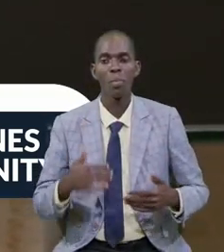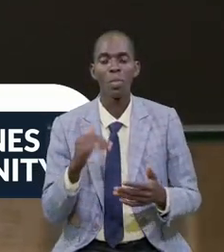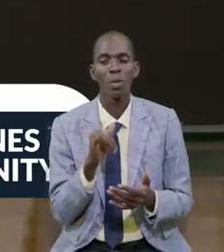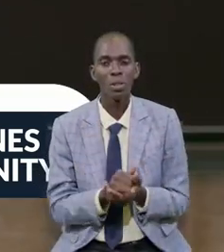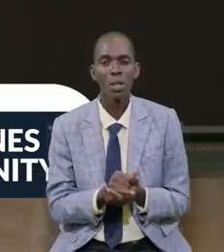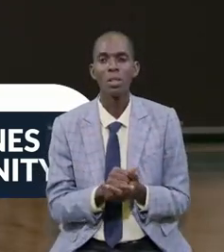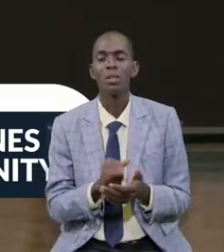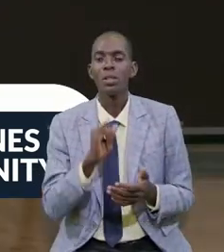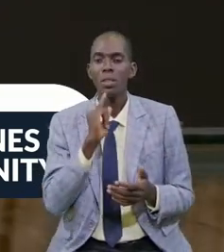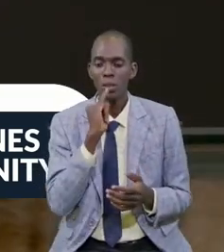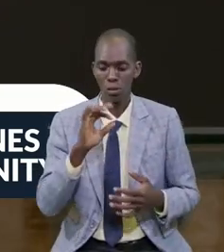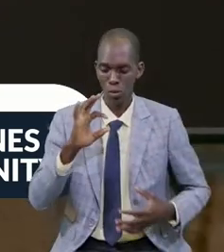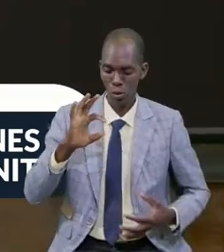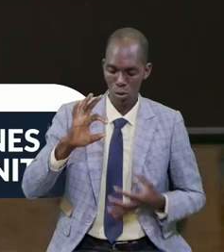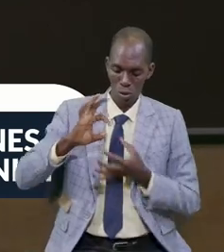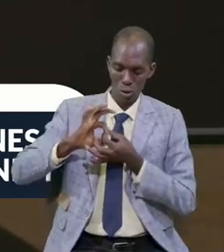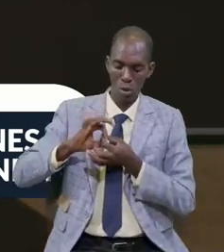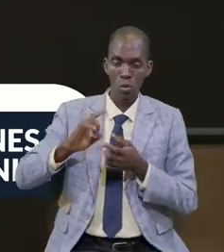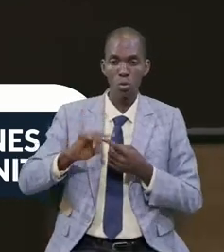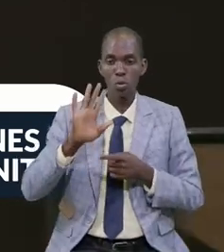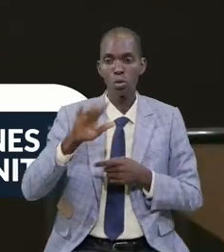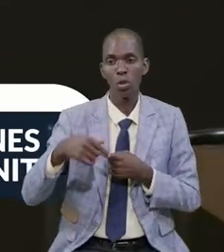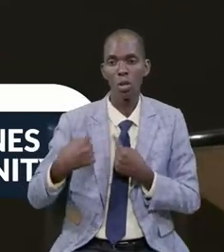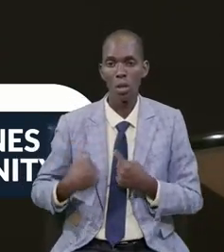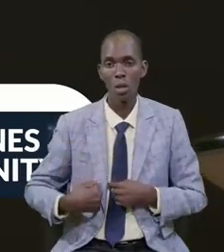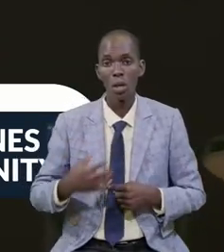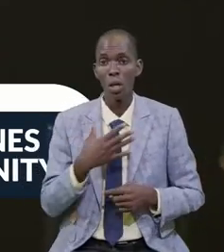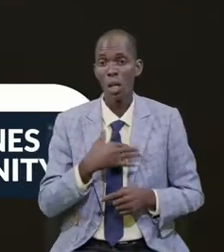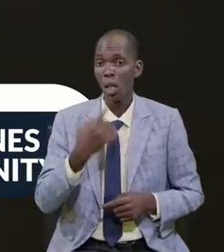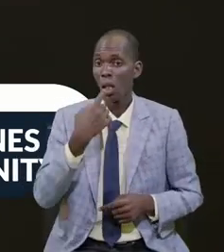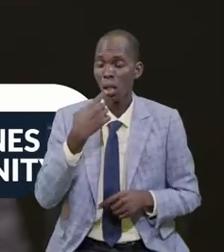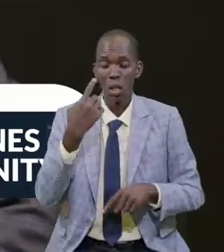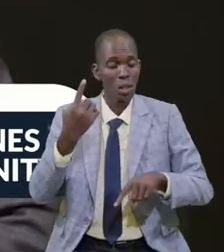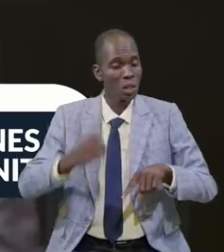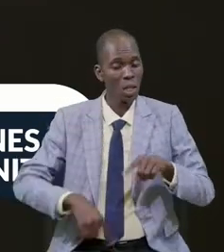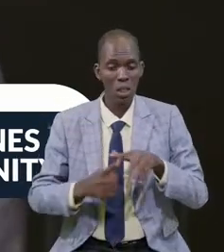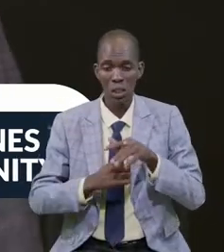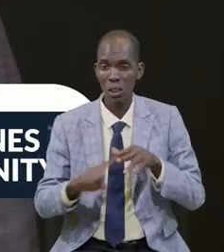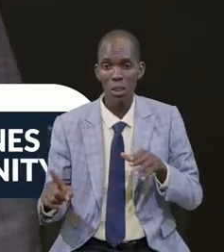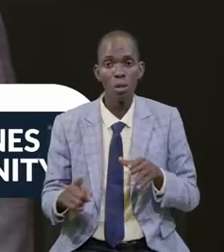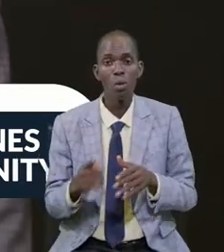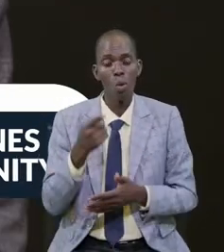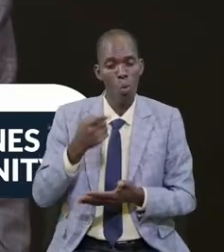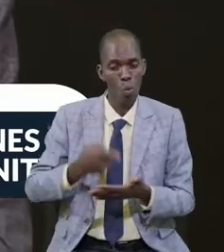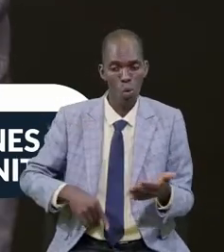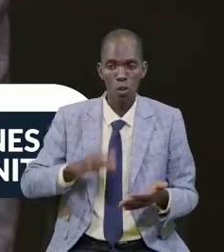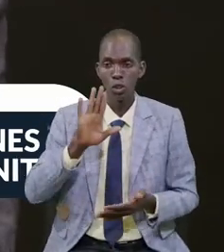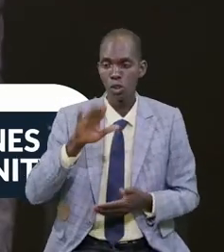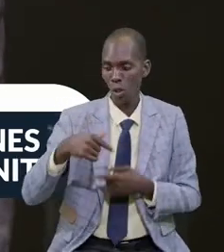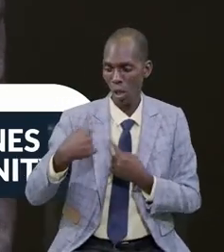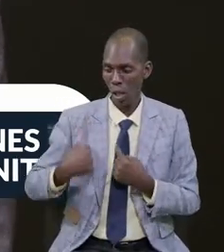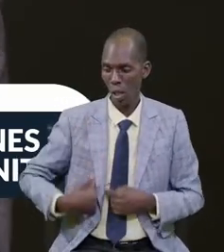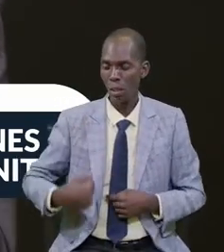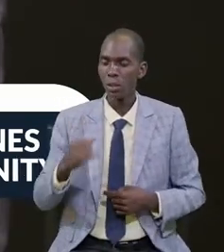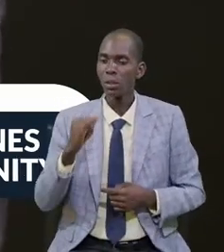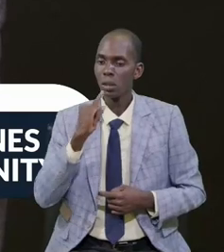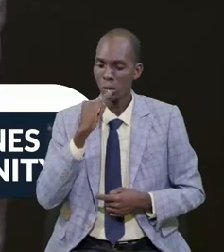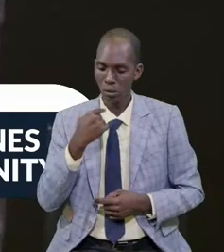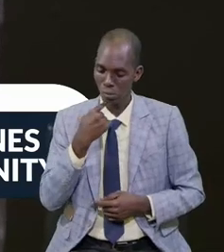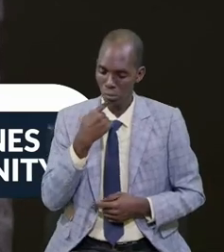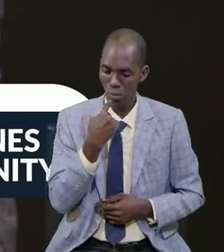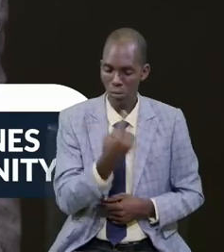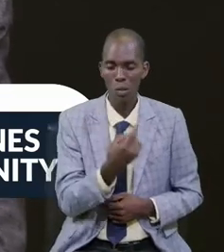corps qui se connecte à votre cœur et votre langue ne peut pas échapper à ce que vous avez, ce que